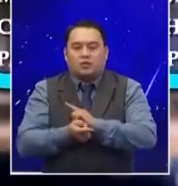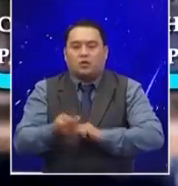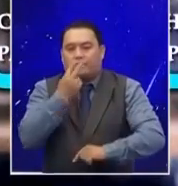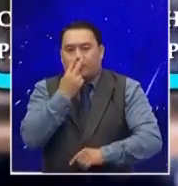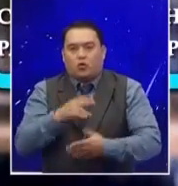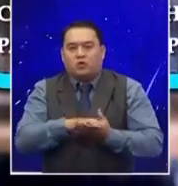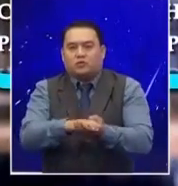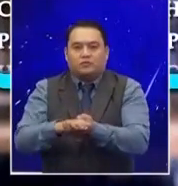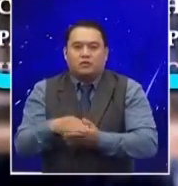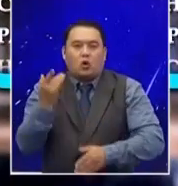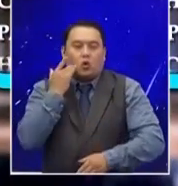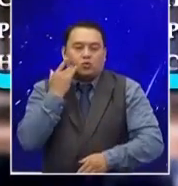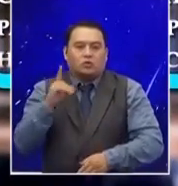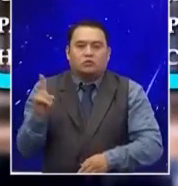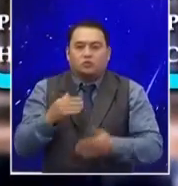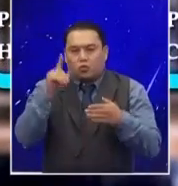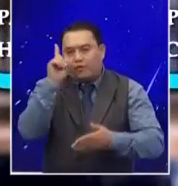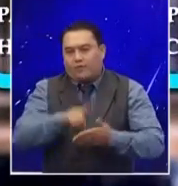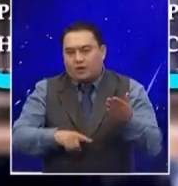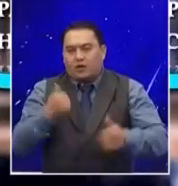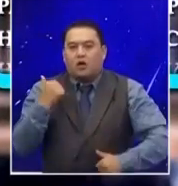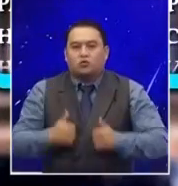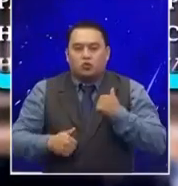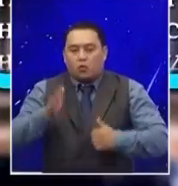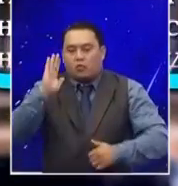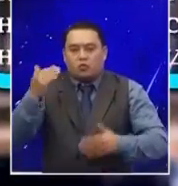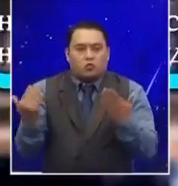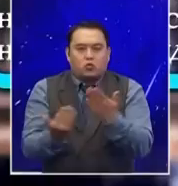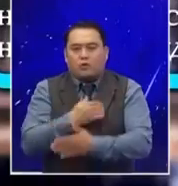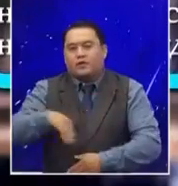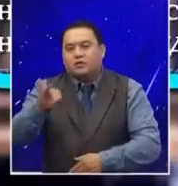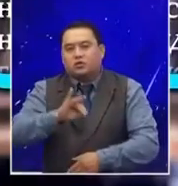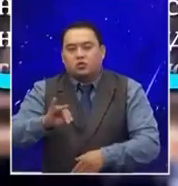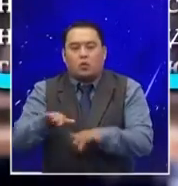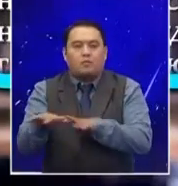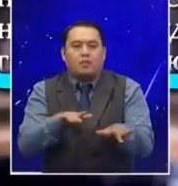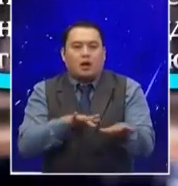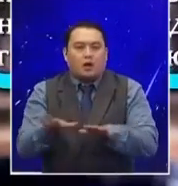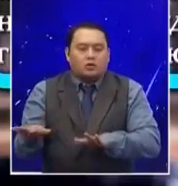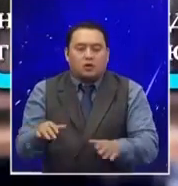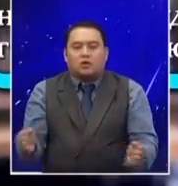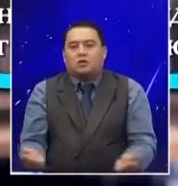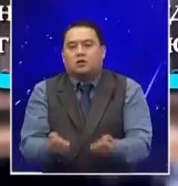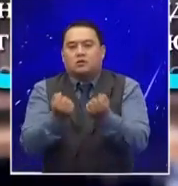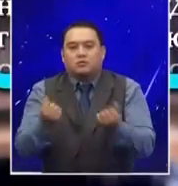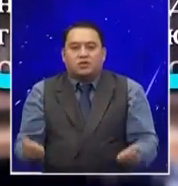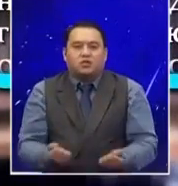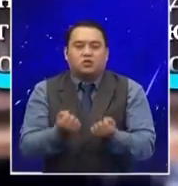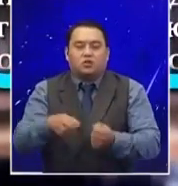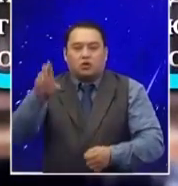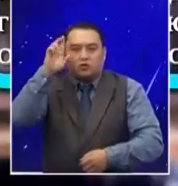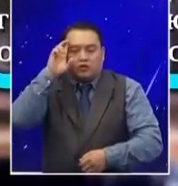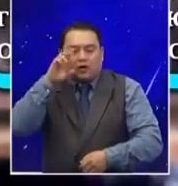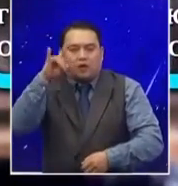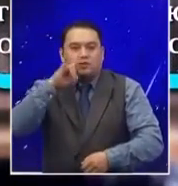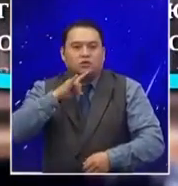и сплоченность. Уверен, и сейчас наш народ с достоинством примет на себя новую историческую миссию – всесторонней модернизации государства. Казахстан